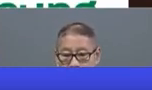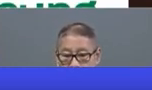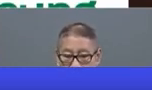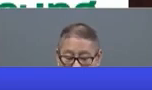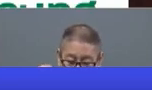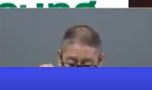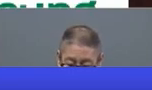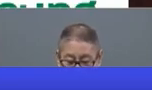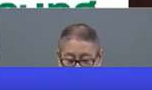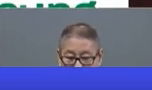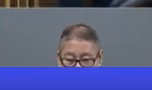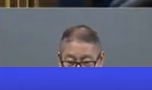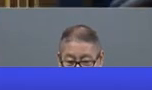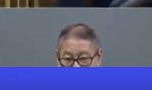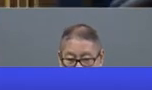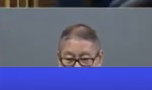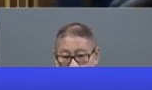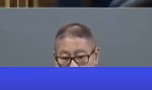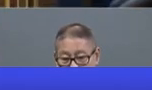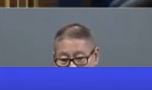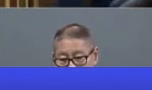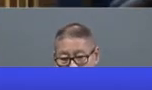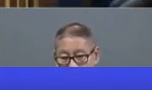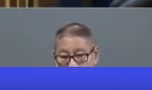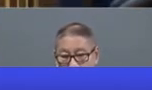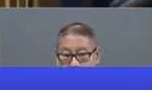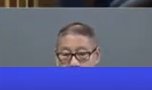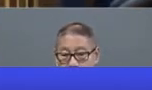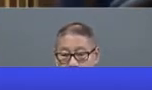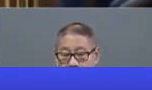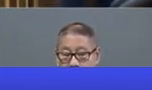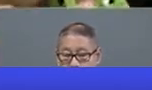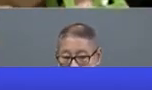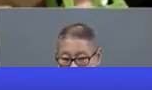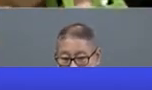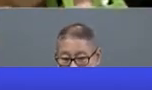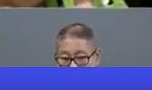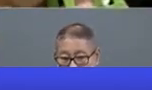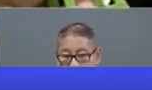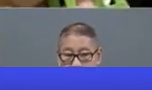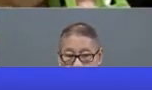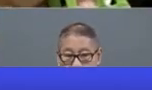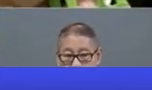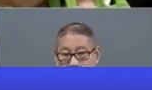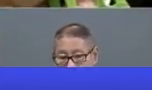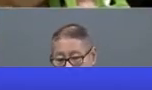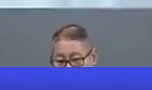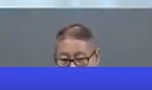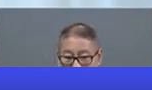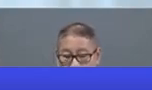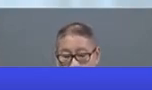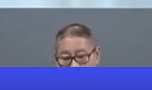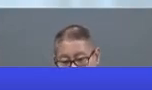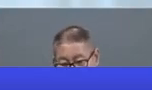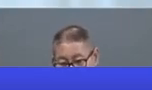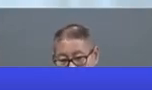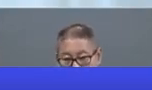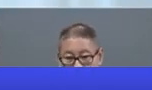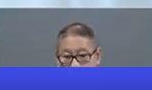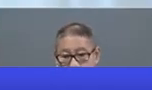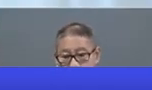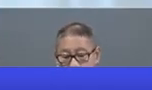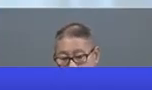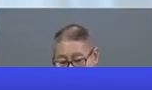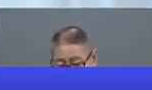แต่ว่ายังมีข้อสงสัยว่าทำไมถึงไม่ได้รับสิทธิ์ล่ะสามารถอุทธรณ์ได้ผ่านทางแอปทางทางรัฐนี่แหละนะคะก็จะมีเวลา